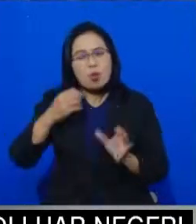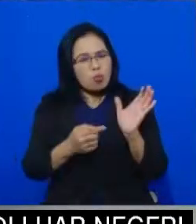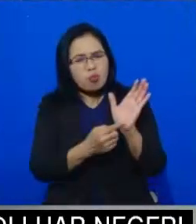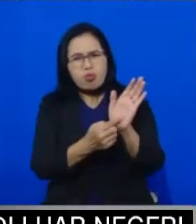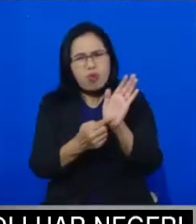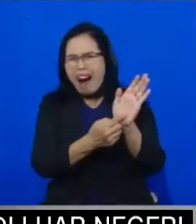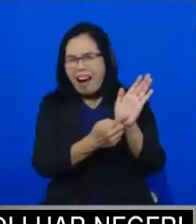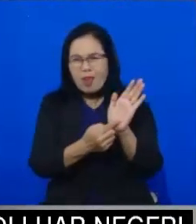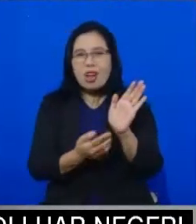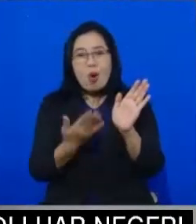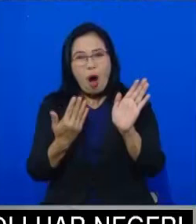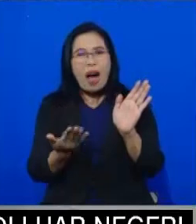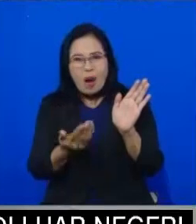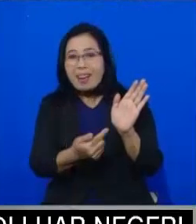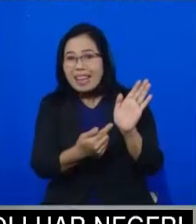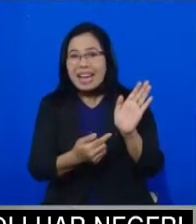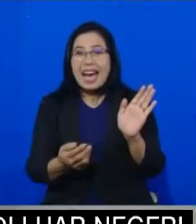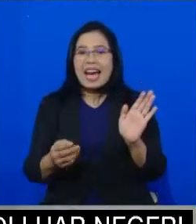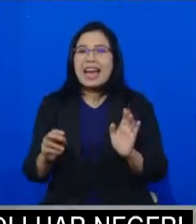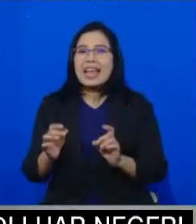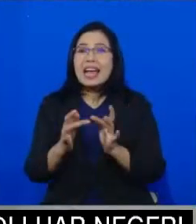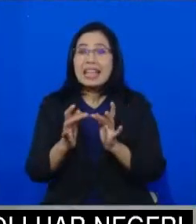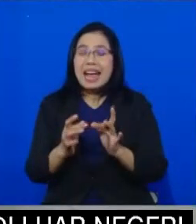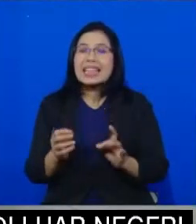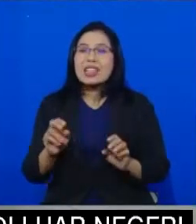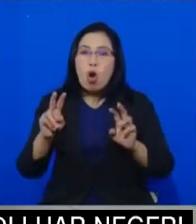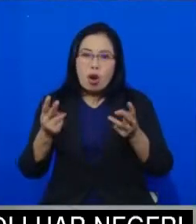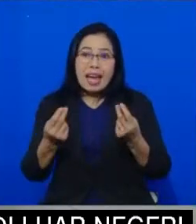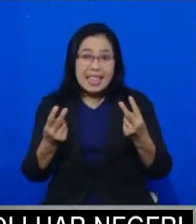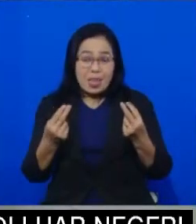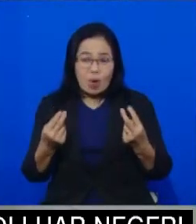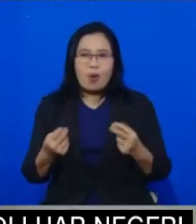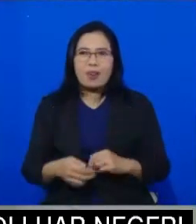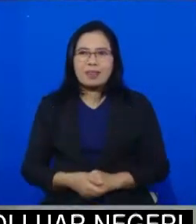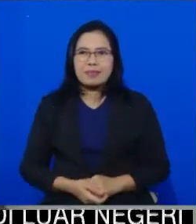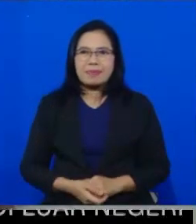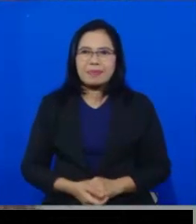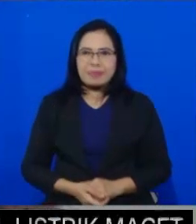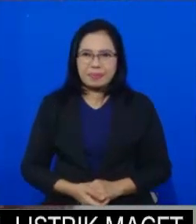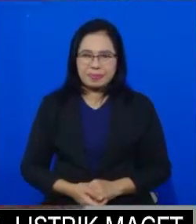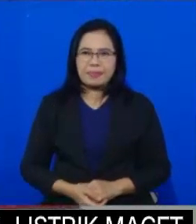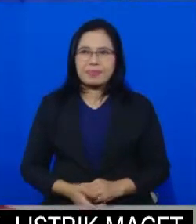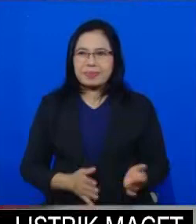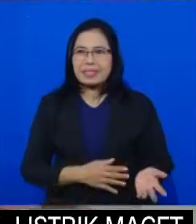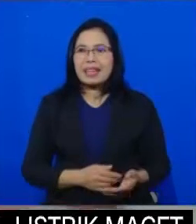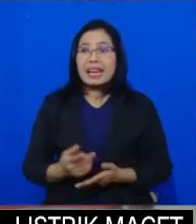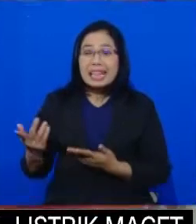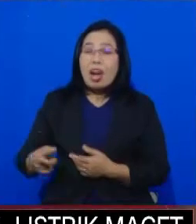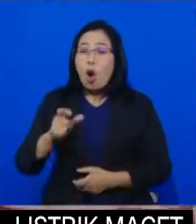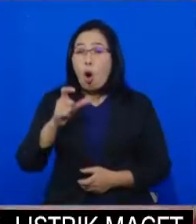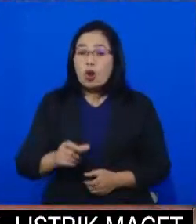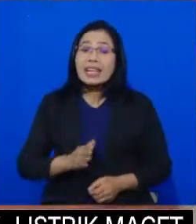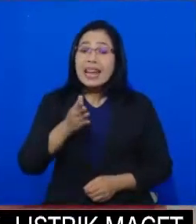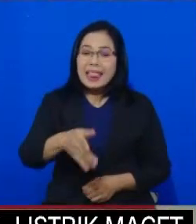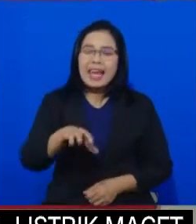ya. Kenapa? Ya, kalau di sini kita banyak macam, terus kita bisa ini kan